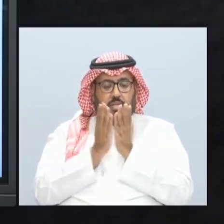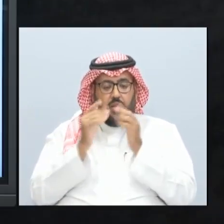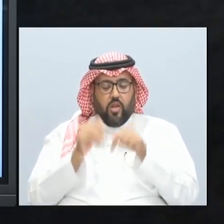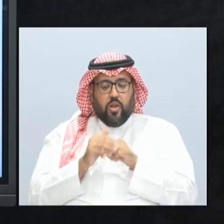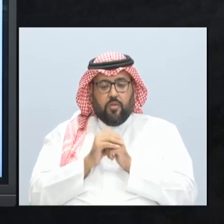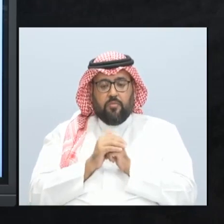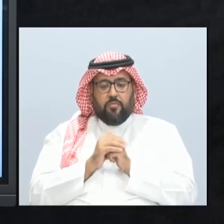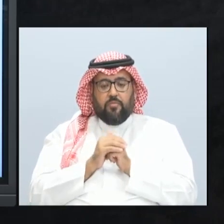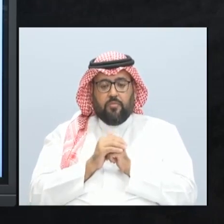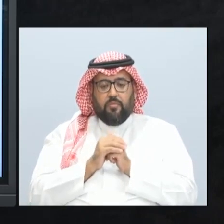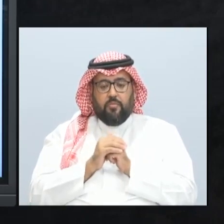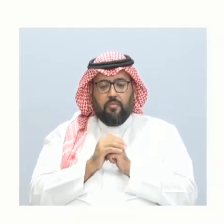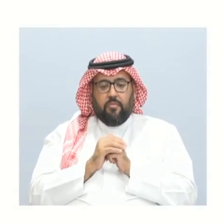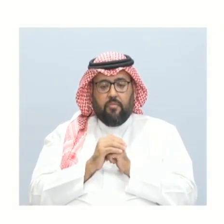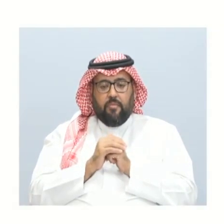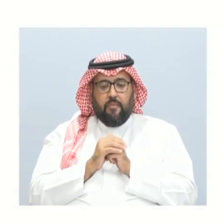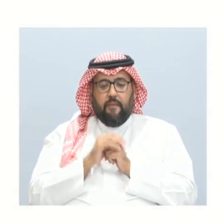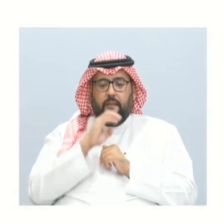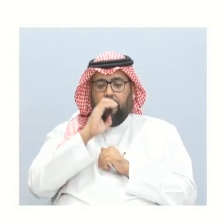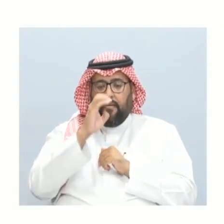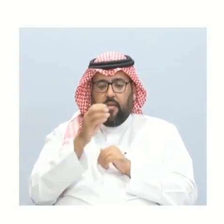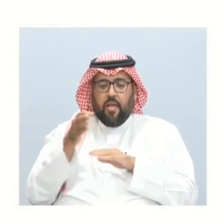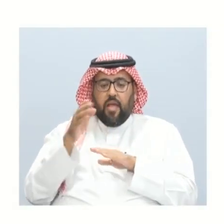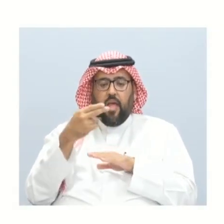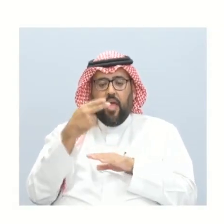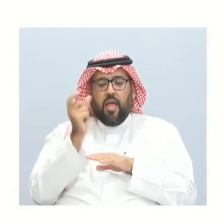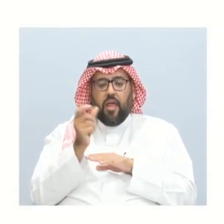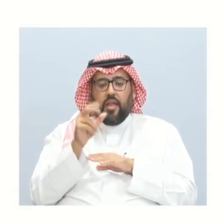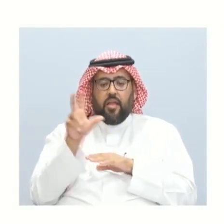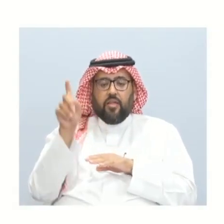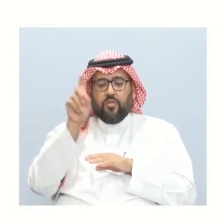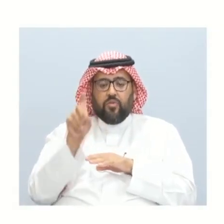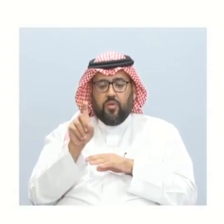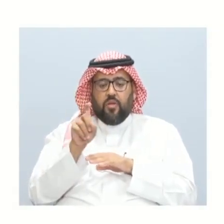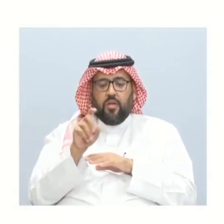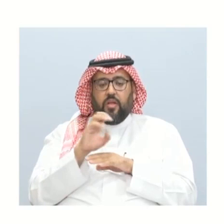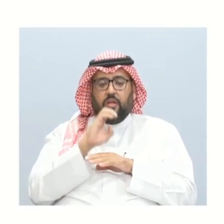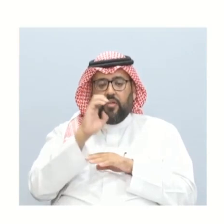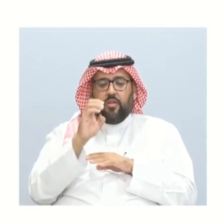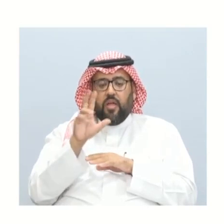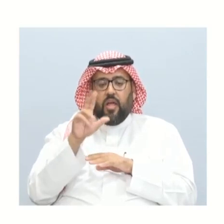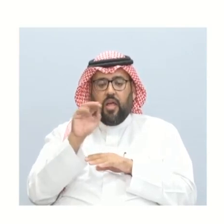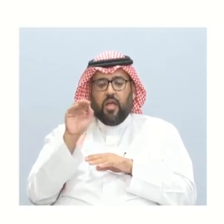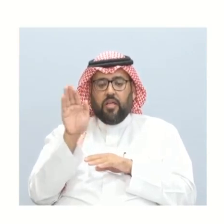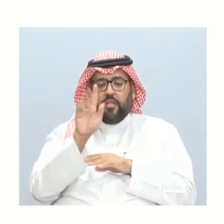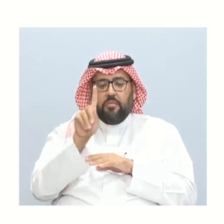هي الاجابه عن الاسئله حسب المطلوب